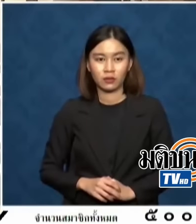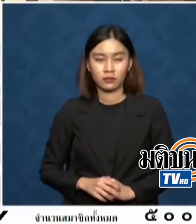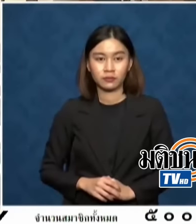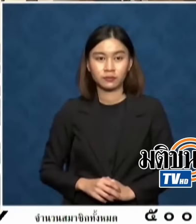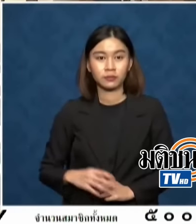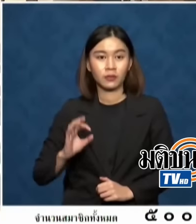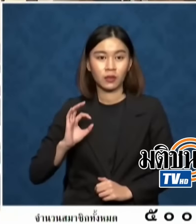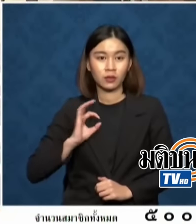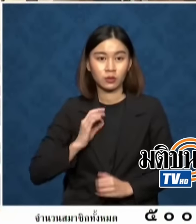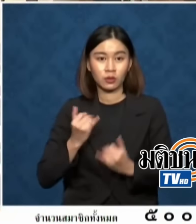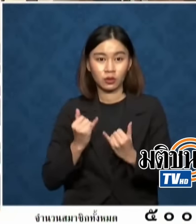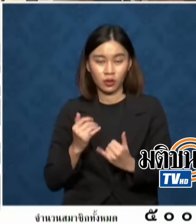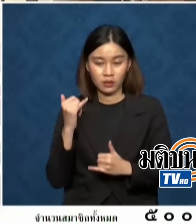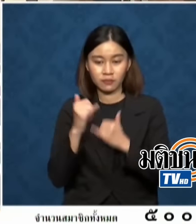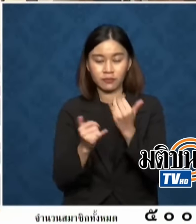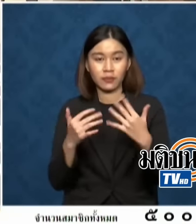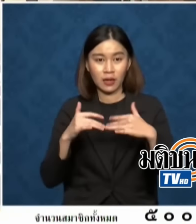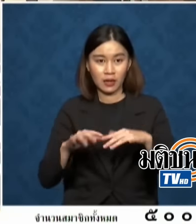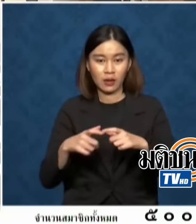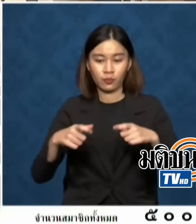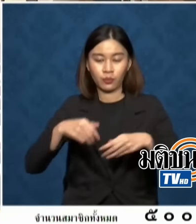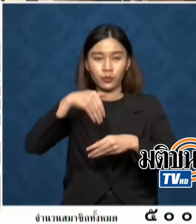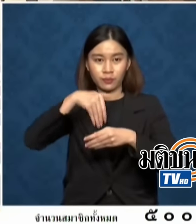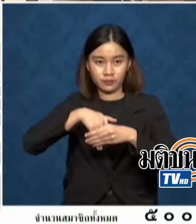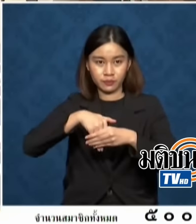ท่านสมาชิกเข้ามาแล้วกดบัตรแสดงตนเลยครับ